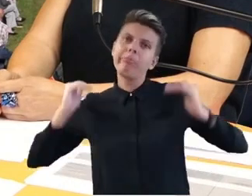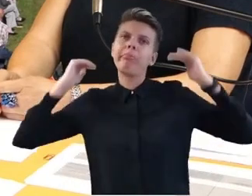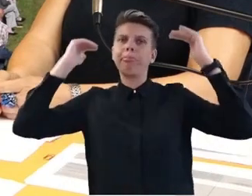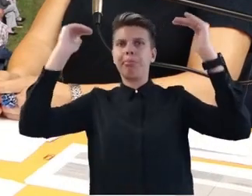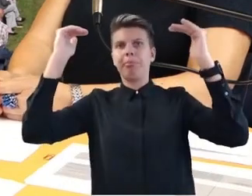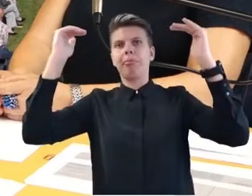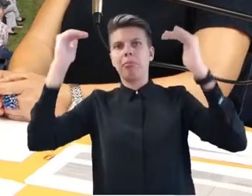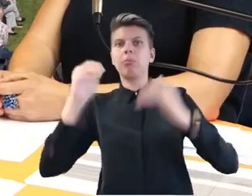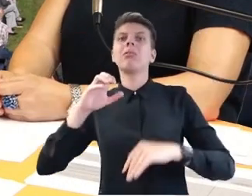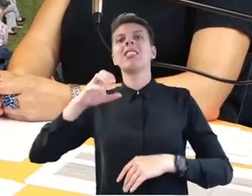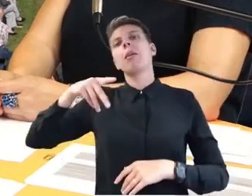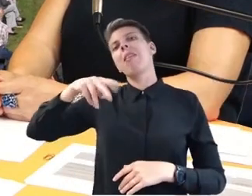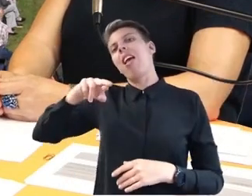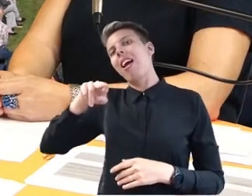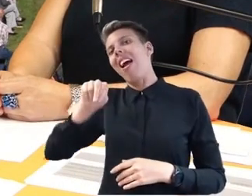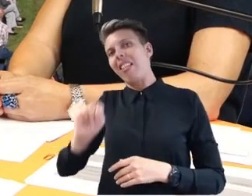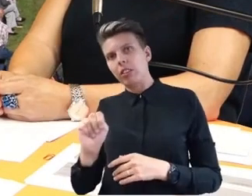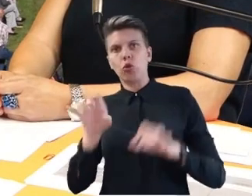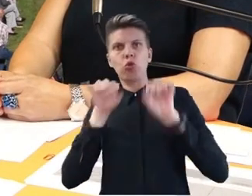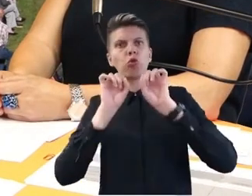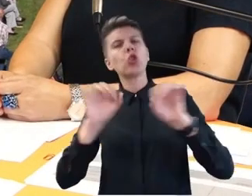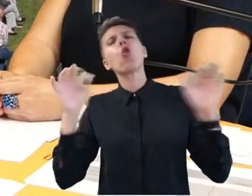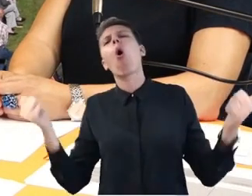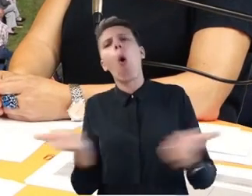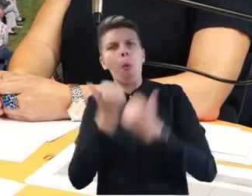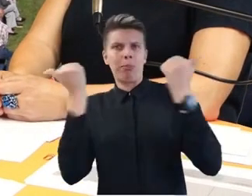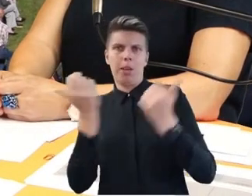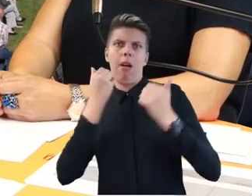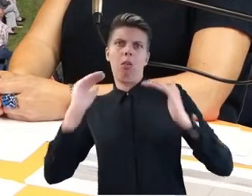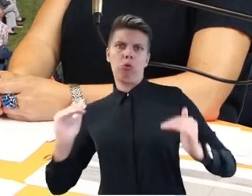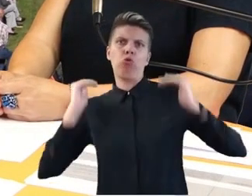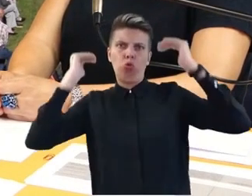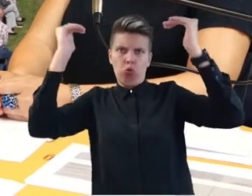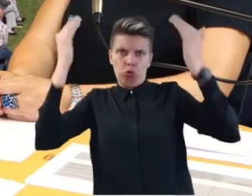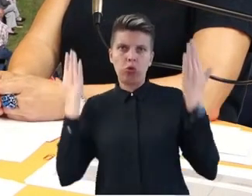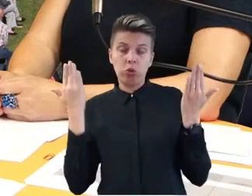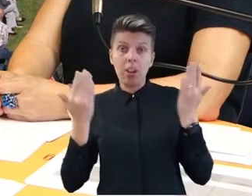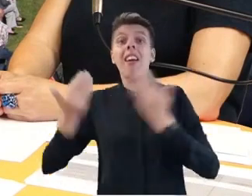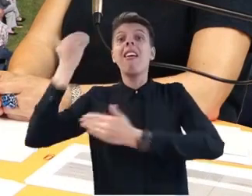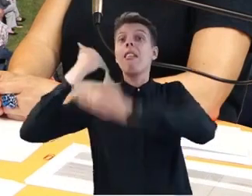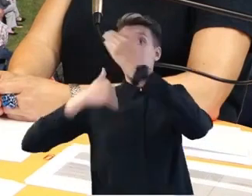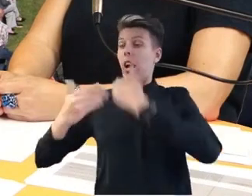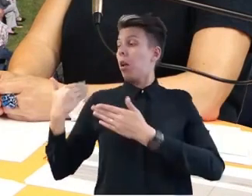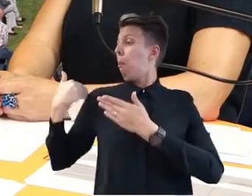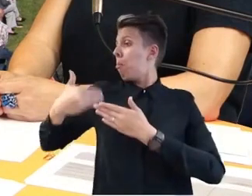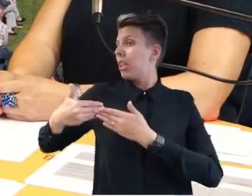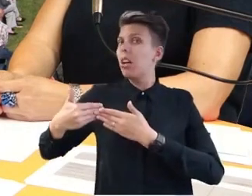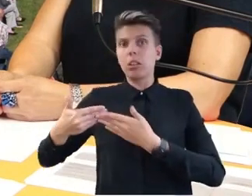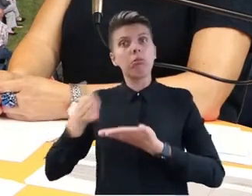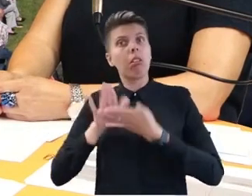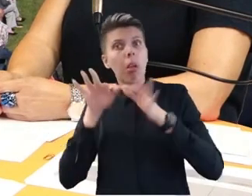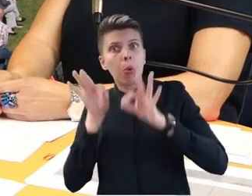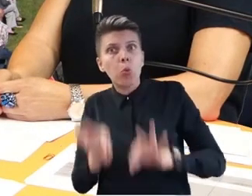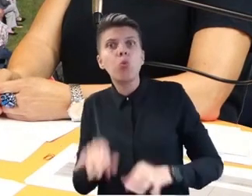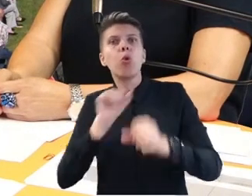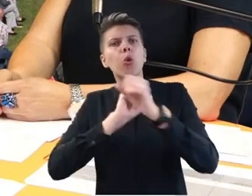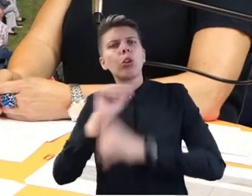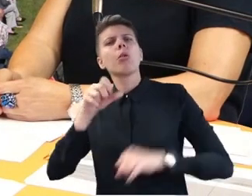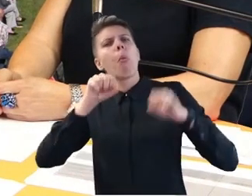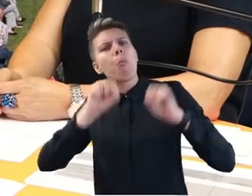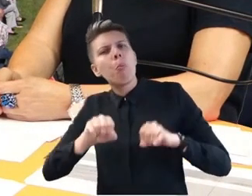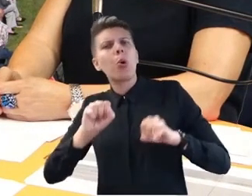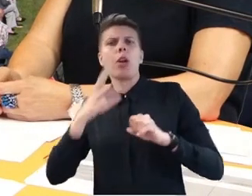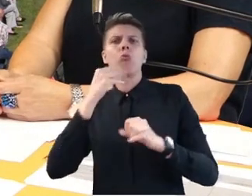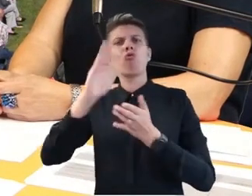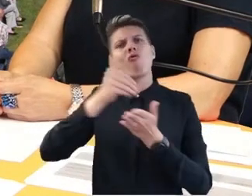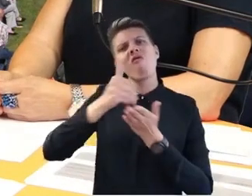des bevölkerungsschutzes auch wenn das in der vergangenheit sehr gut funktioniert hat gibt es da immer möglichkeiten das weiter zu